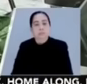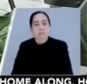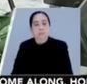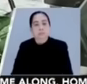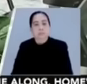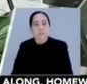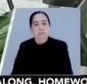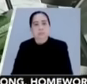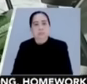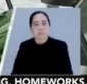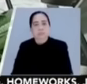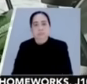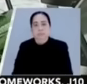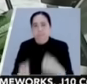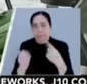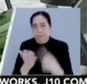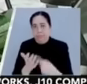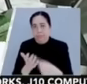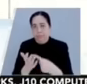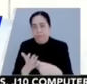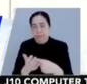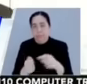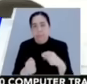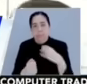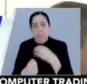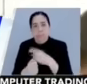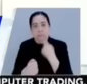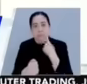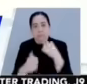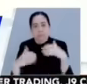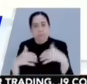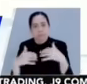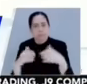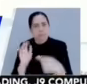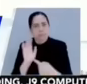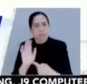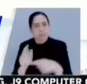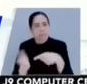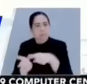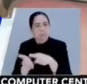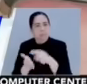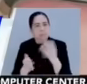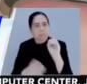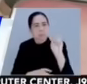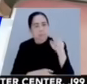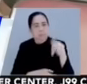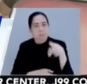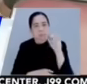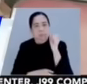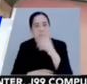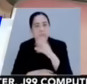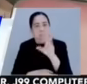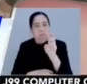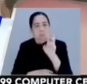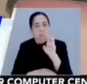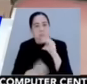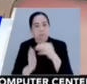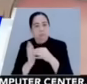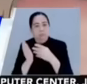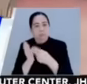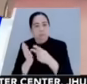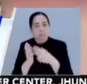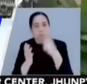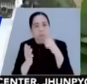Sa pagdinig ng House Committee on Good Government kanina, lumalabas na nagbayad ang Office of the Vice President ng 16 million pesos para sa paggamit